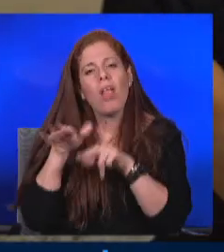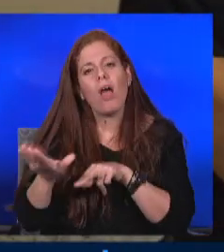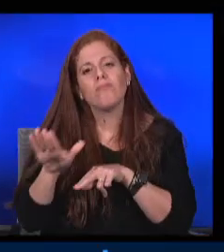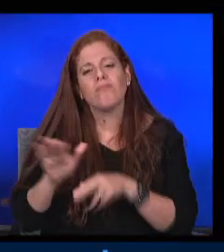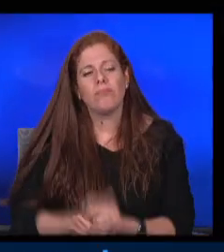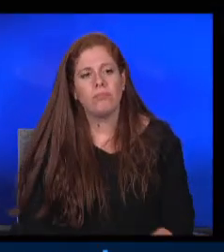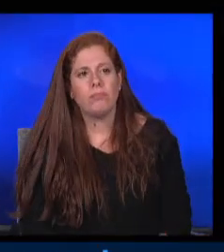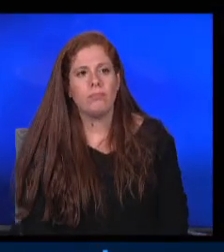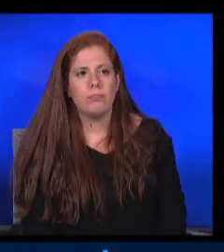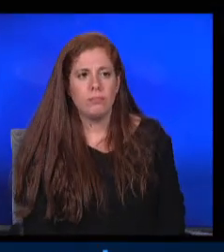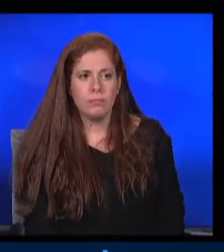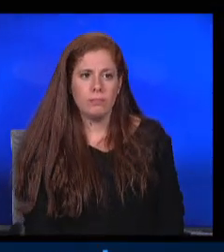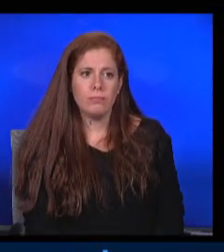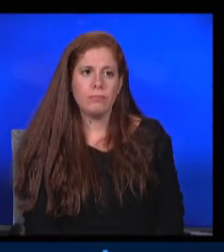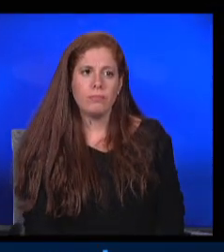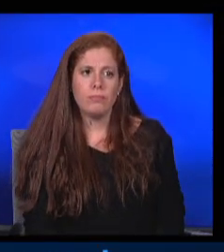שנה.